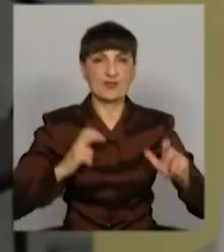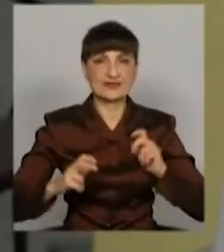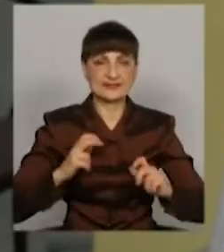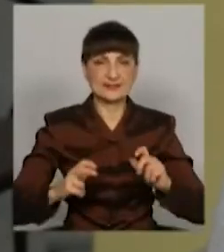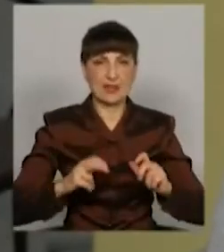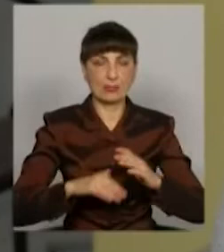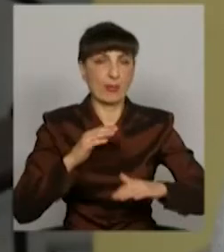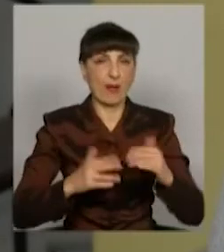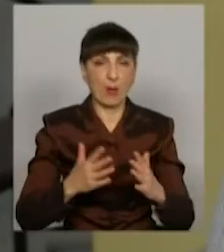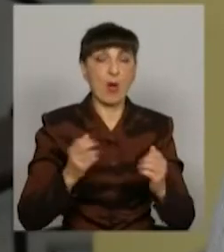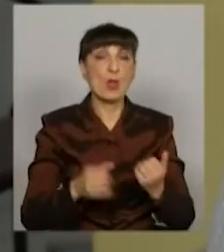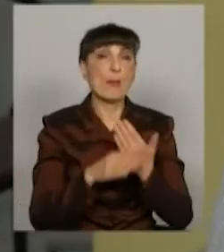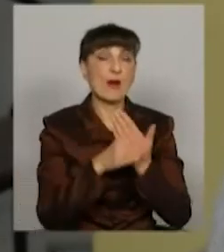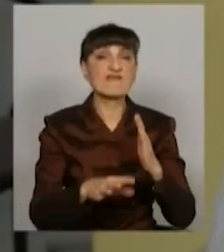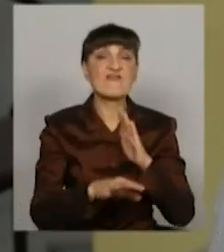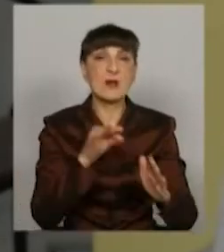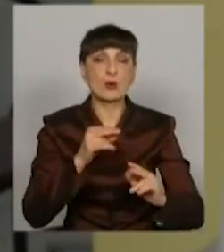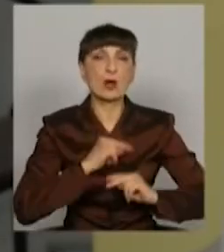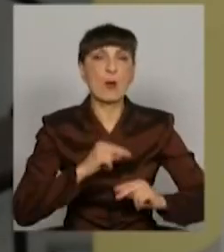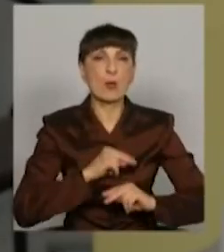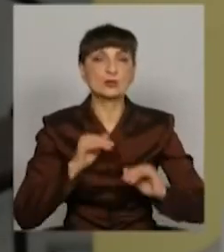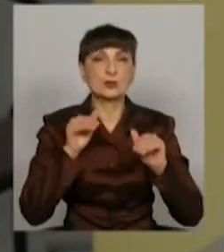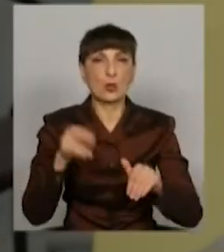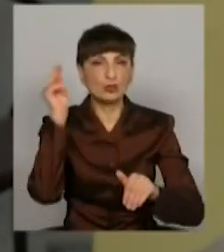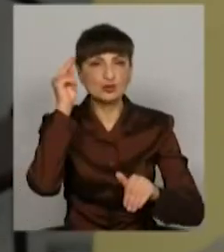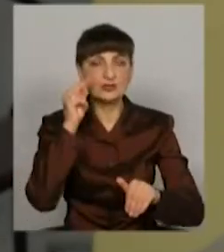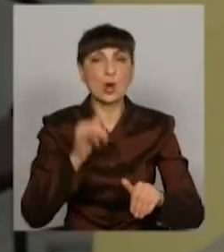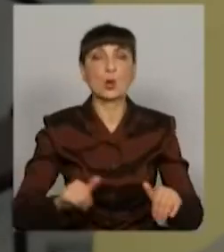Потом помогают при выборе профессии, так как